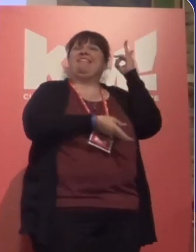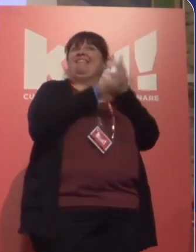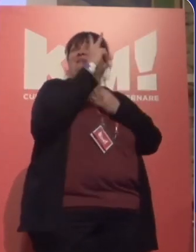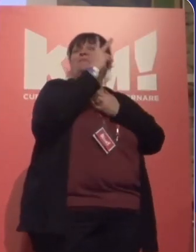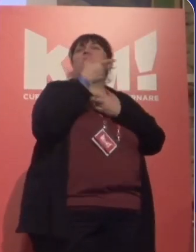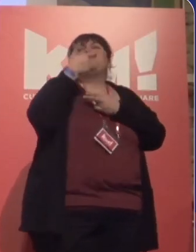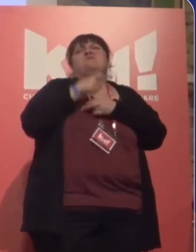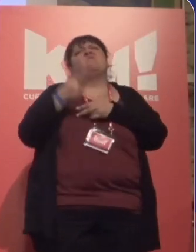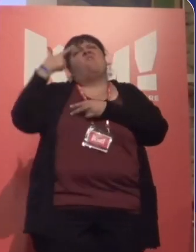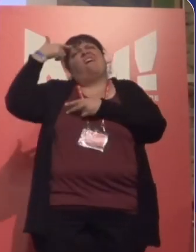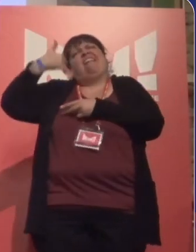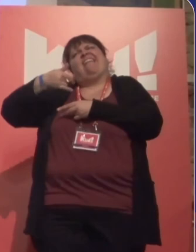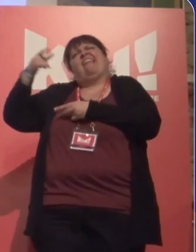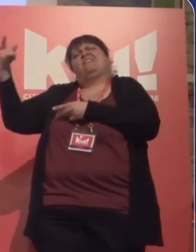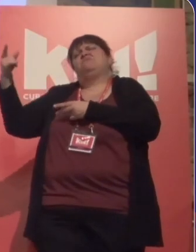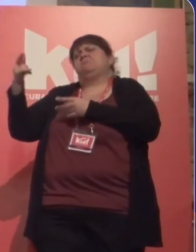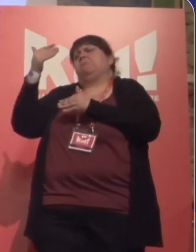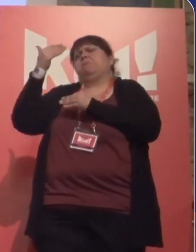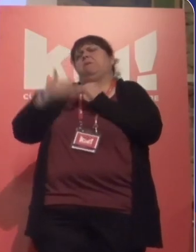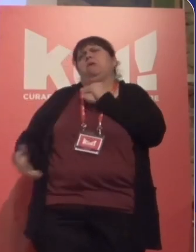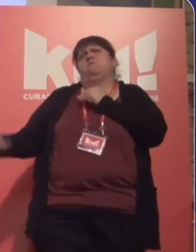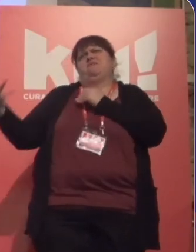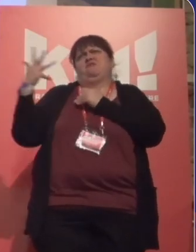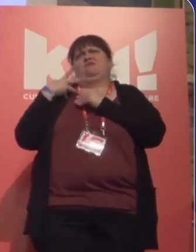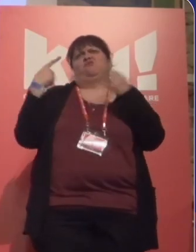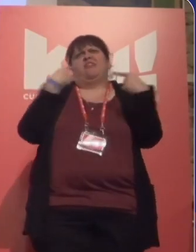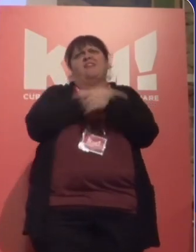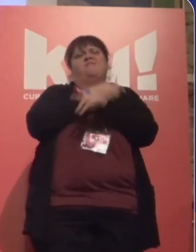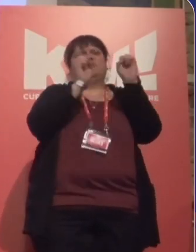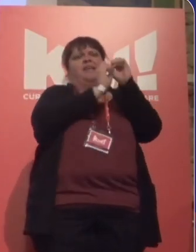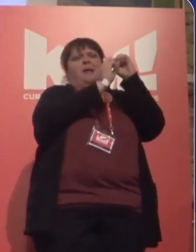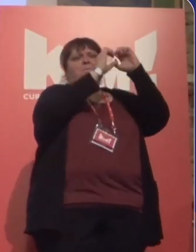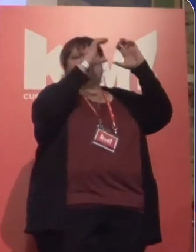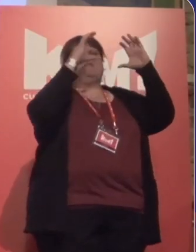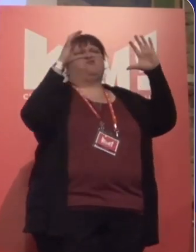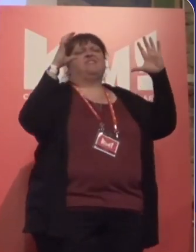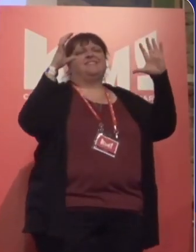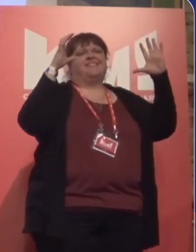se non possiamo vedere un futuro